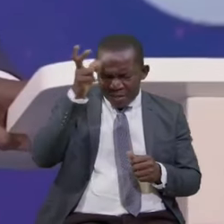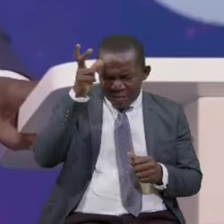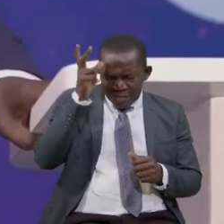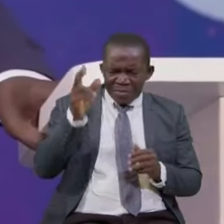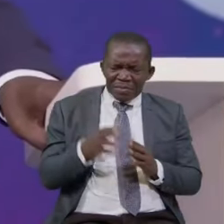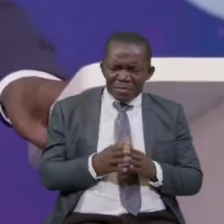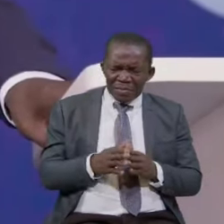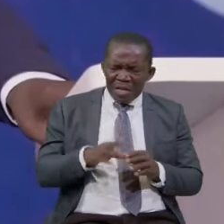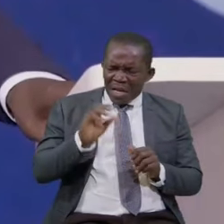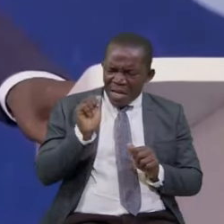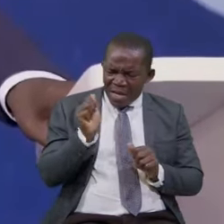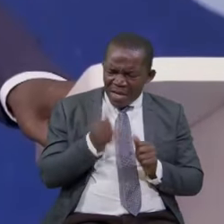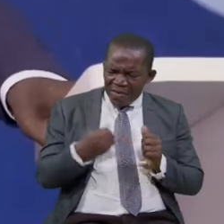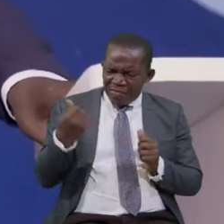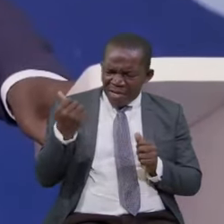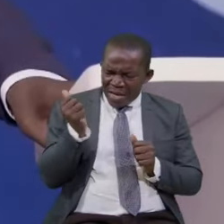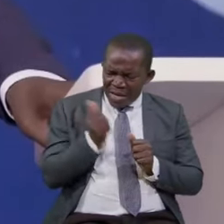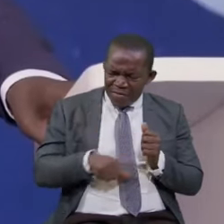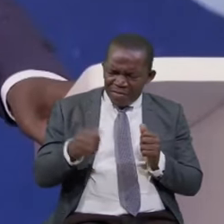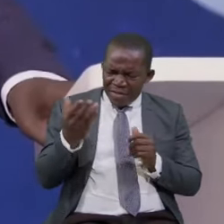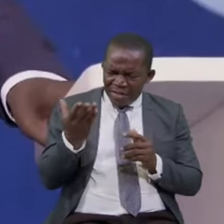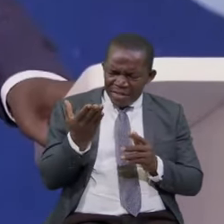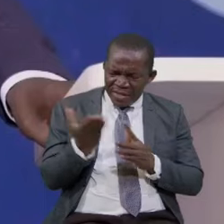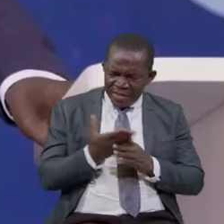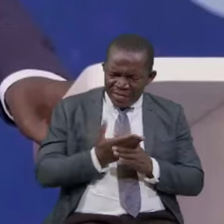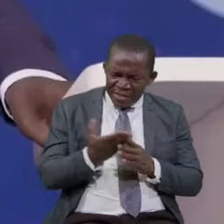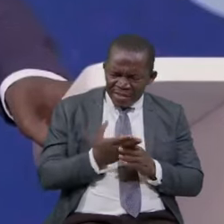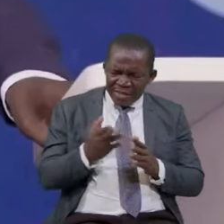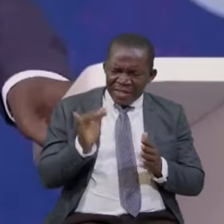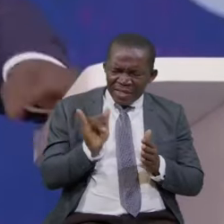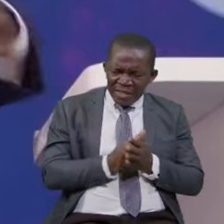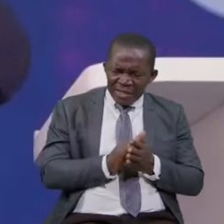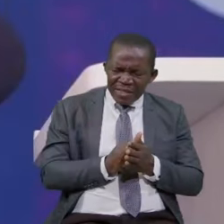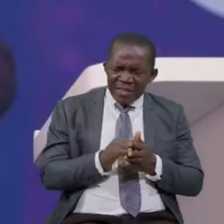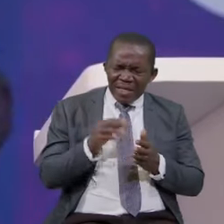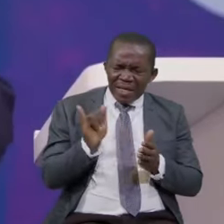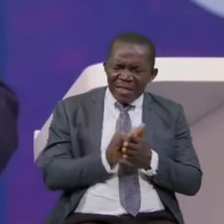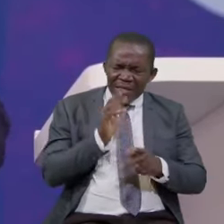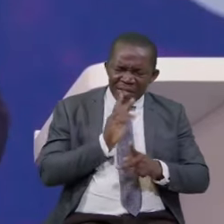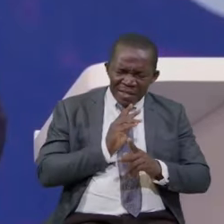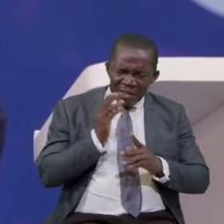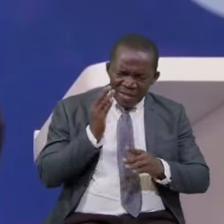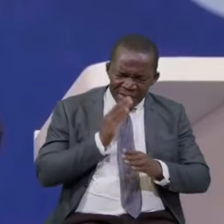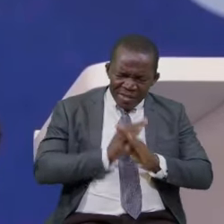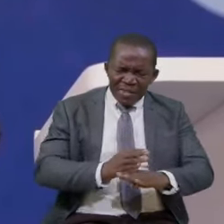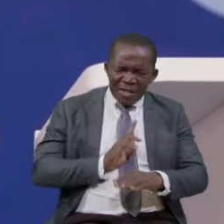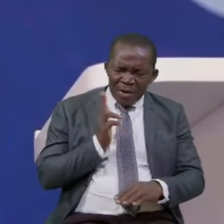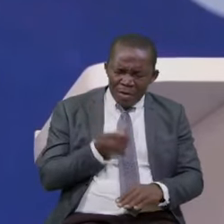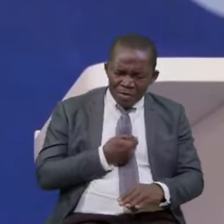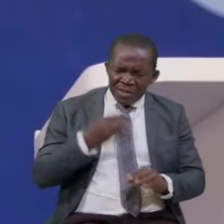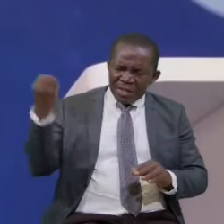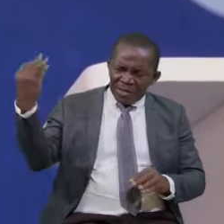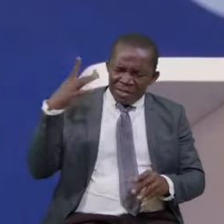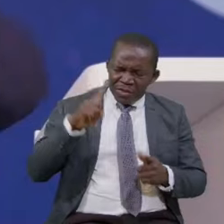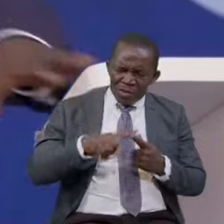tout obstacle et tout poids lourd la grâce pour ôter toute chose